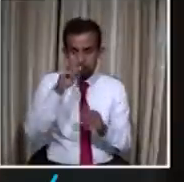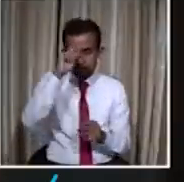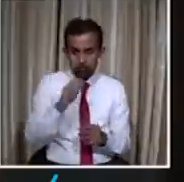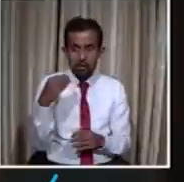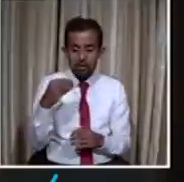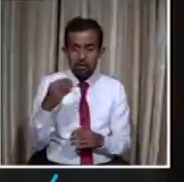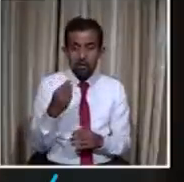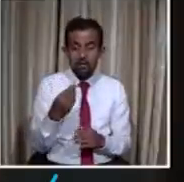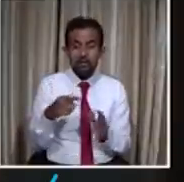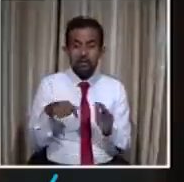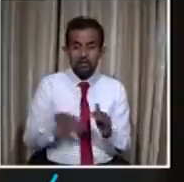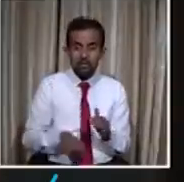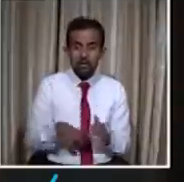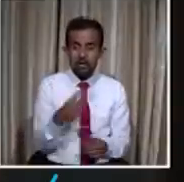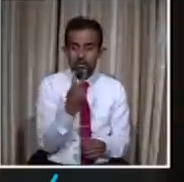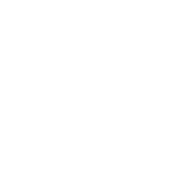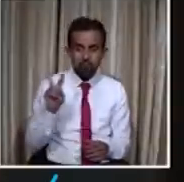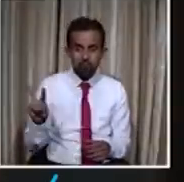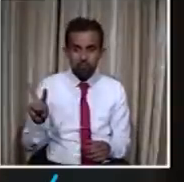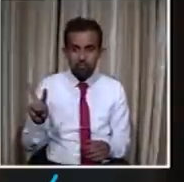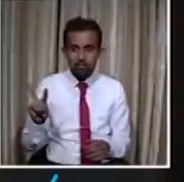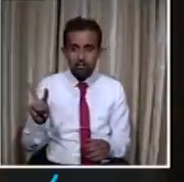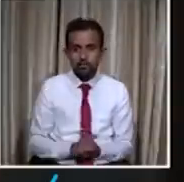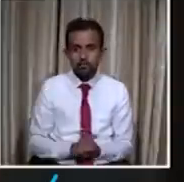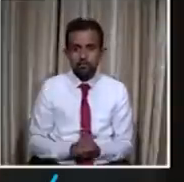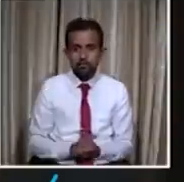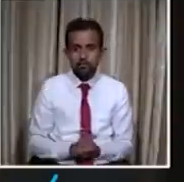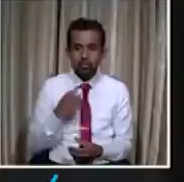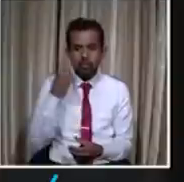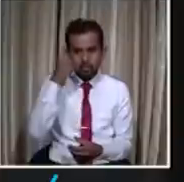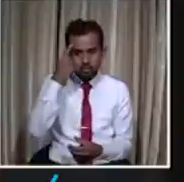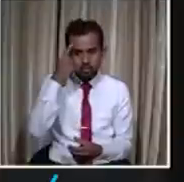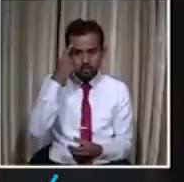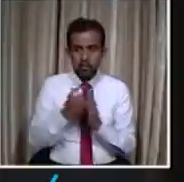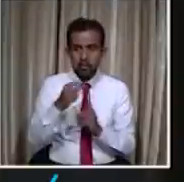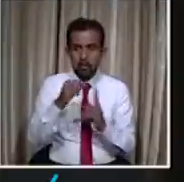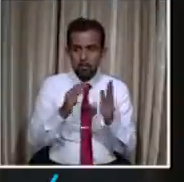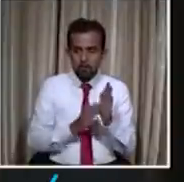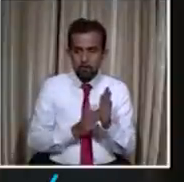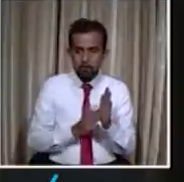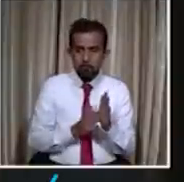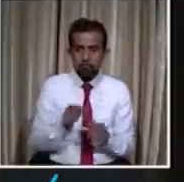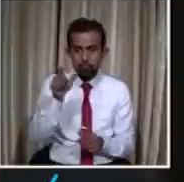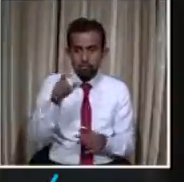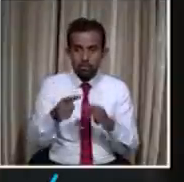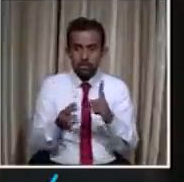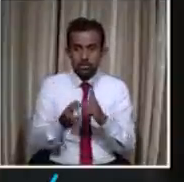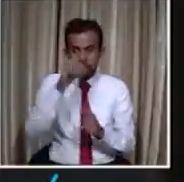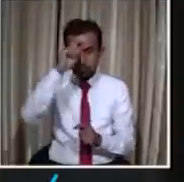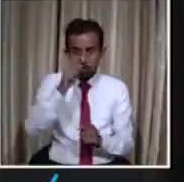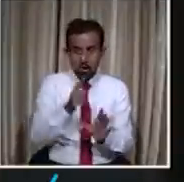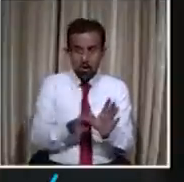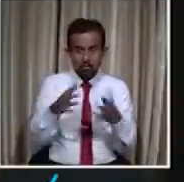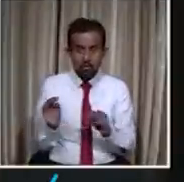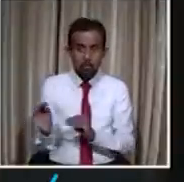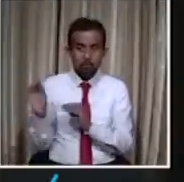ණය ආර්ථිකයා. දැන් 2022 ඇති වෙලා තියෙන්නේ බංකොලොත් ආර්ථිකයා. මම හිතනවා ගරු අගමැතිතුමා එතුමාගේ ජනාධිපති ධූරයේ අවුරුදු දෙක